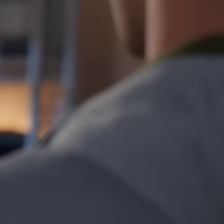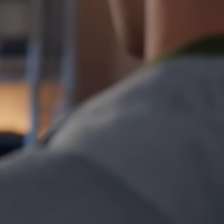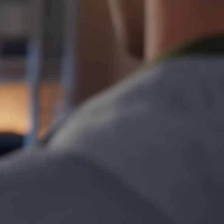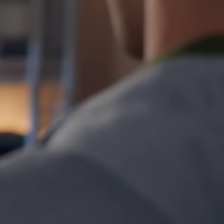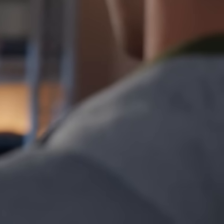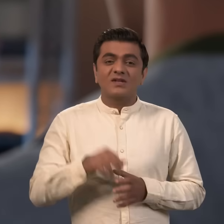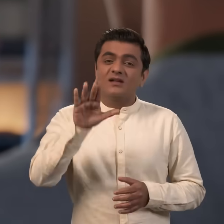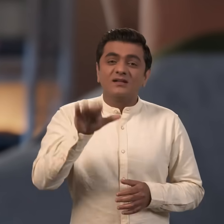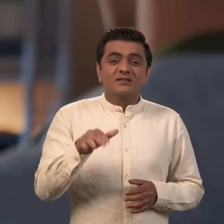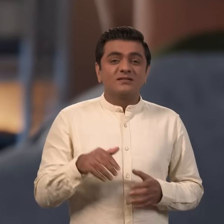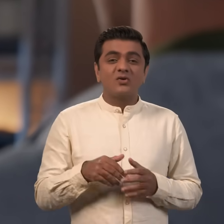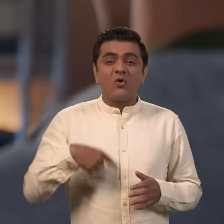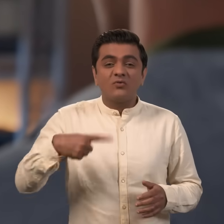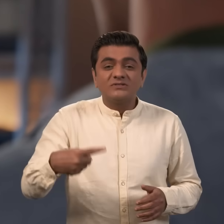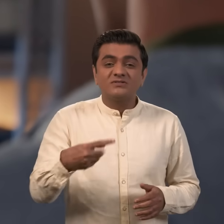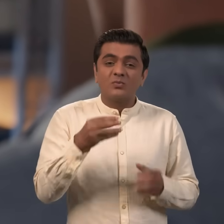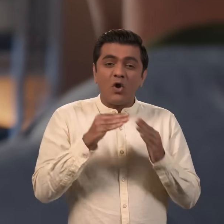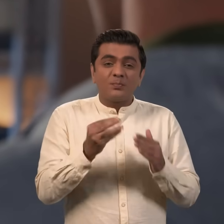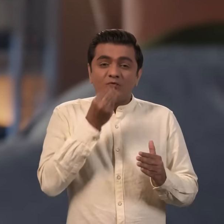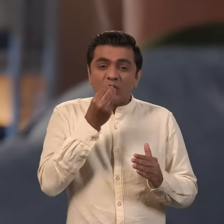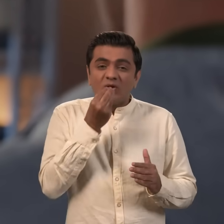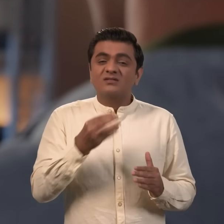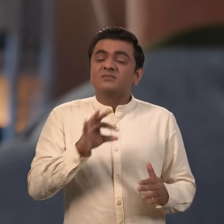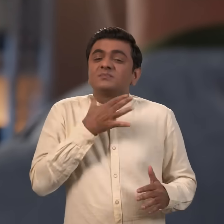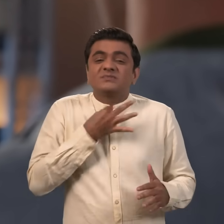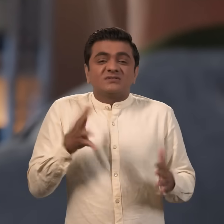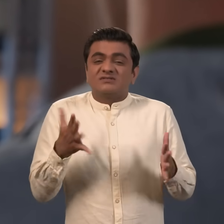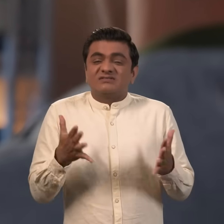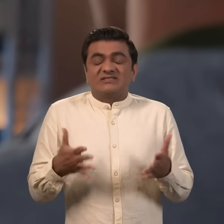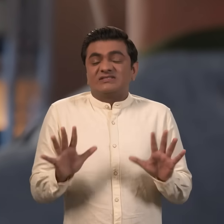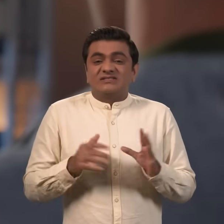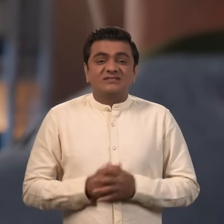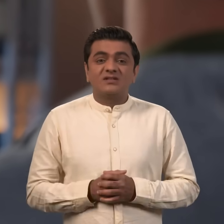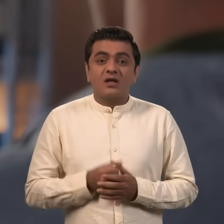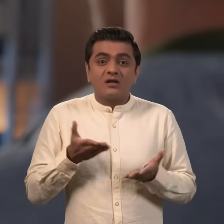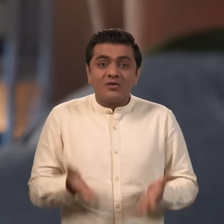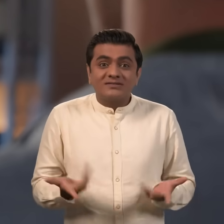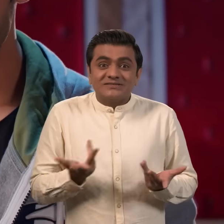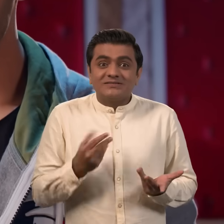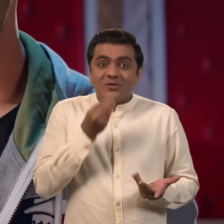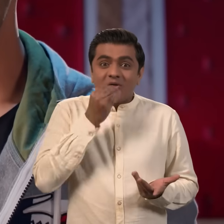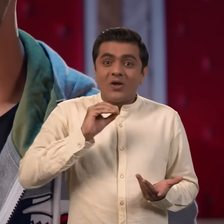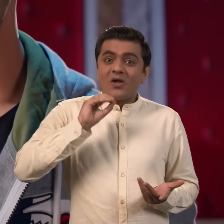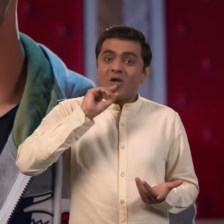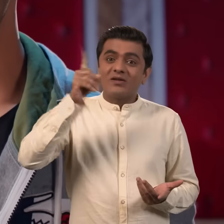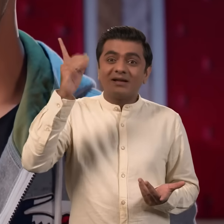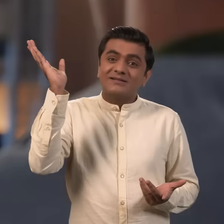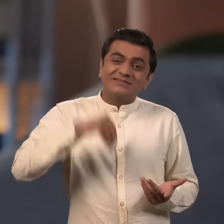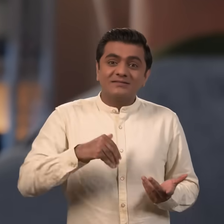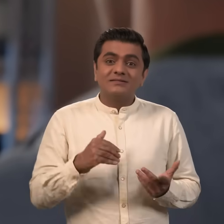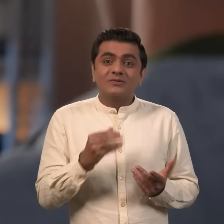क्या बेटा, रोज रोज इस घर में ना बड़ा बोरिंग खाना बनता है, इसलिए मैंने बाहर से